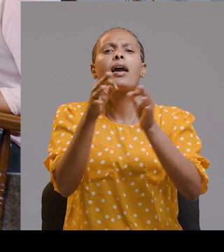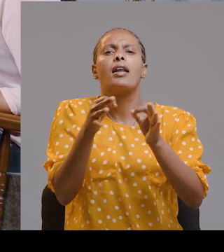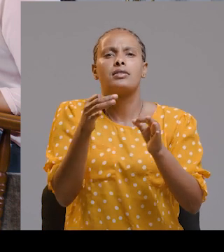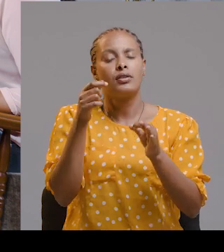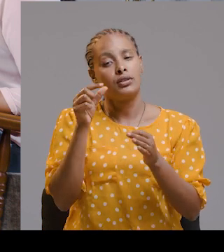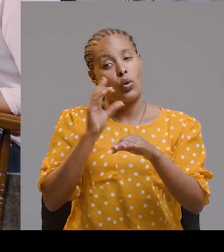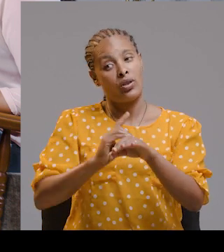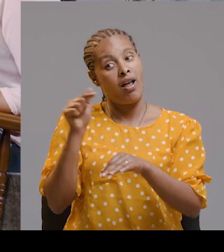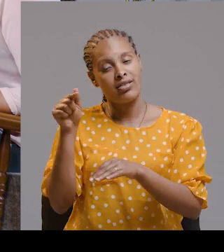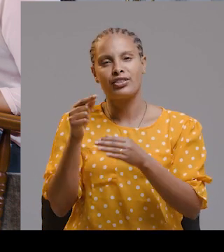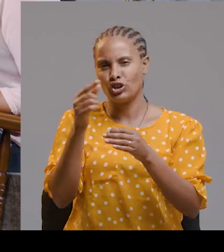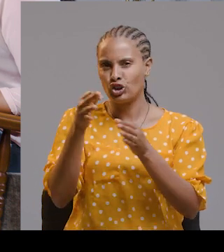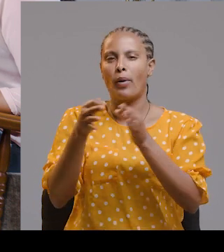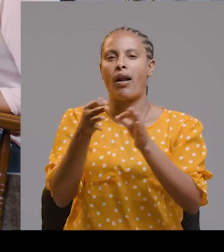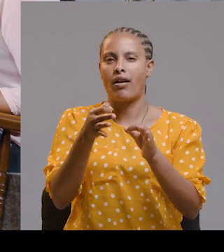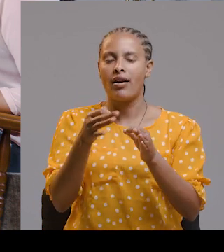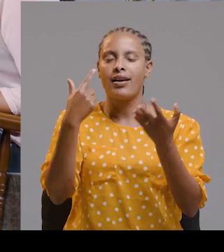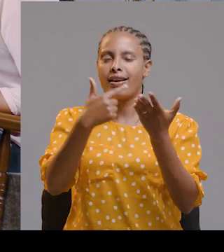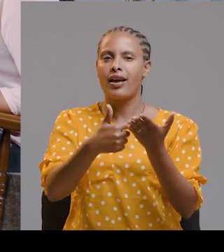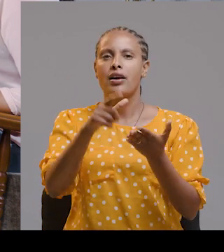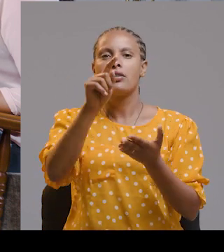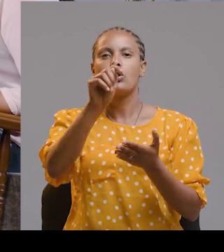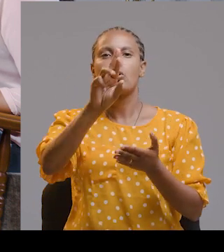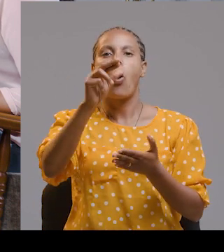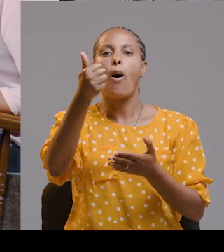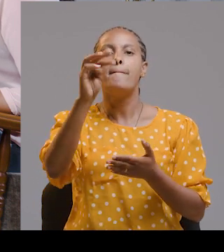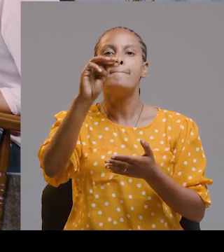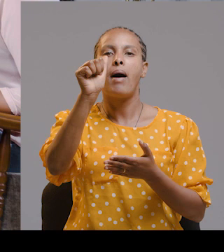استیان تن شاور را لیم زیله یه تروما